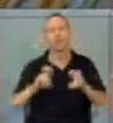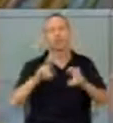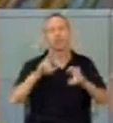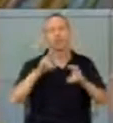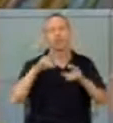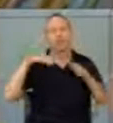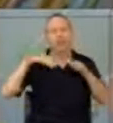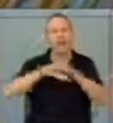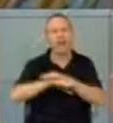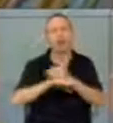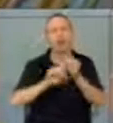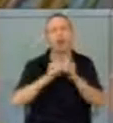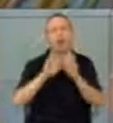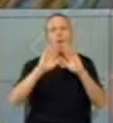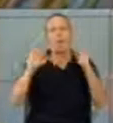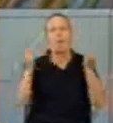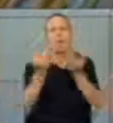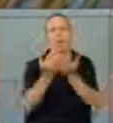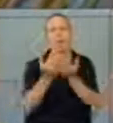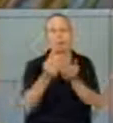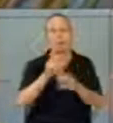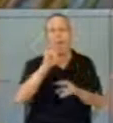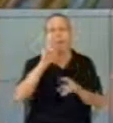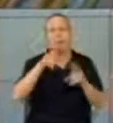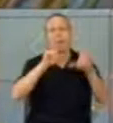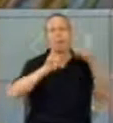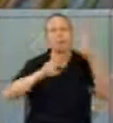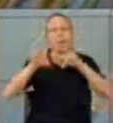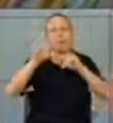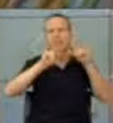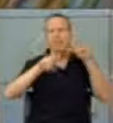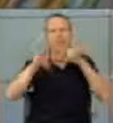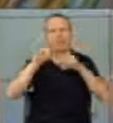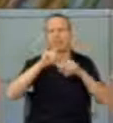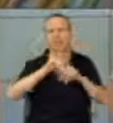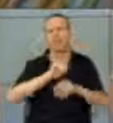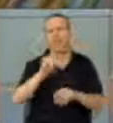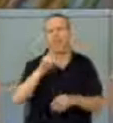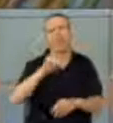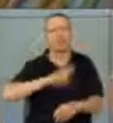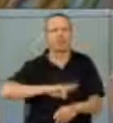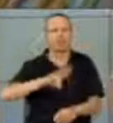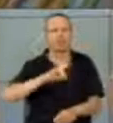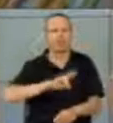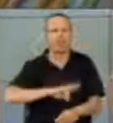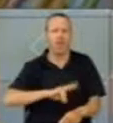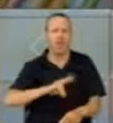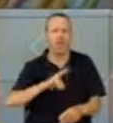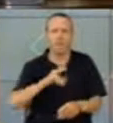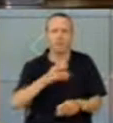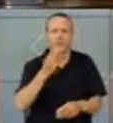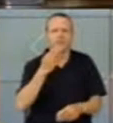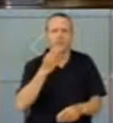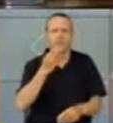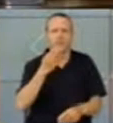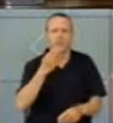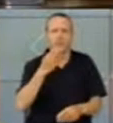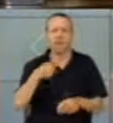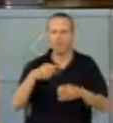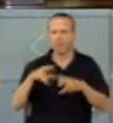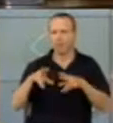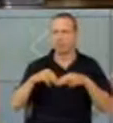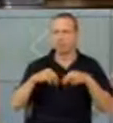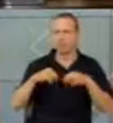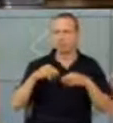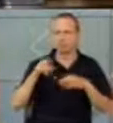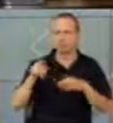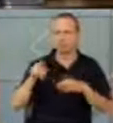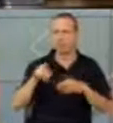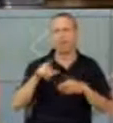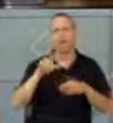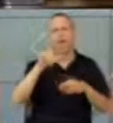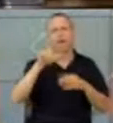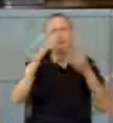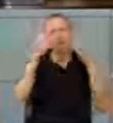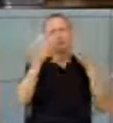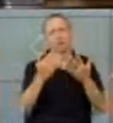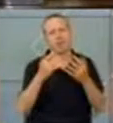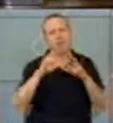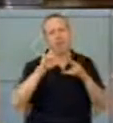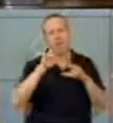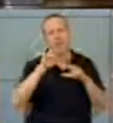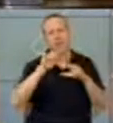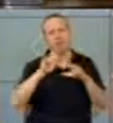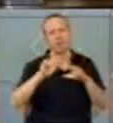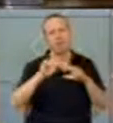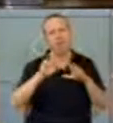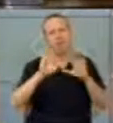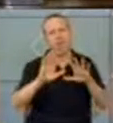הפטפטת הזאת, זה פשוט גם בלתי נסבל מבחינת שימום. אני מסכים איתך, אבל אתה יודע, המספרים מדברים ככה. בבוקר רגיל,